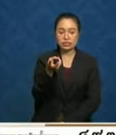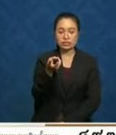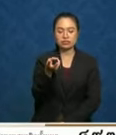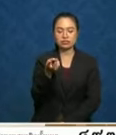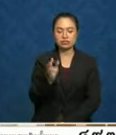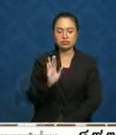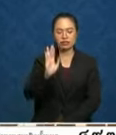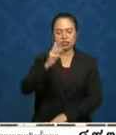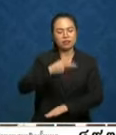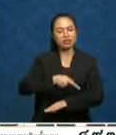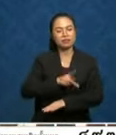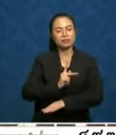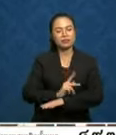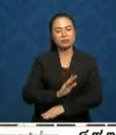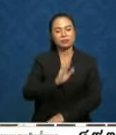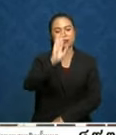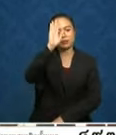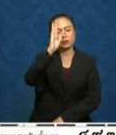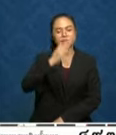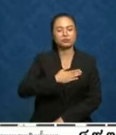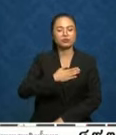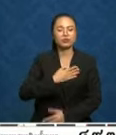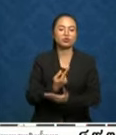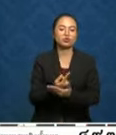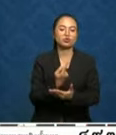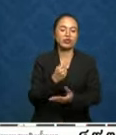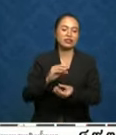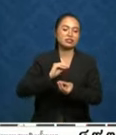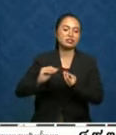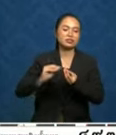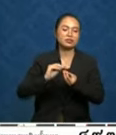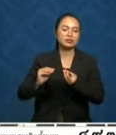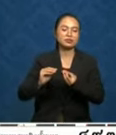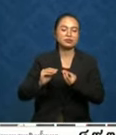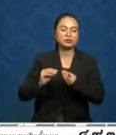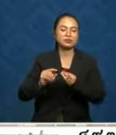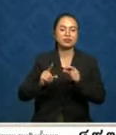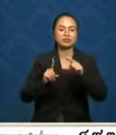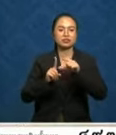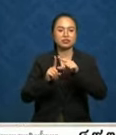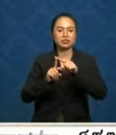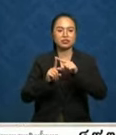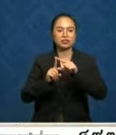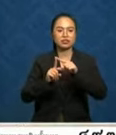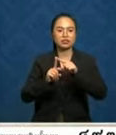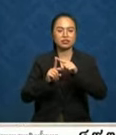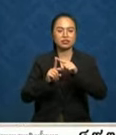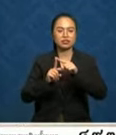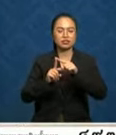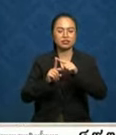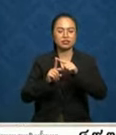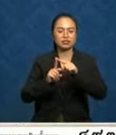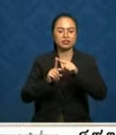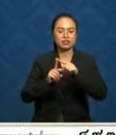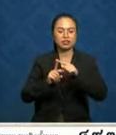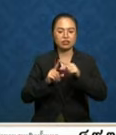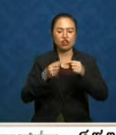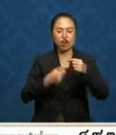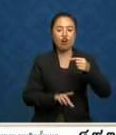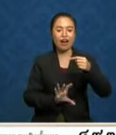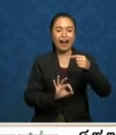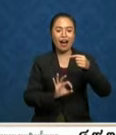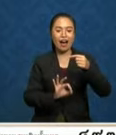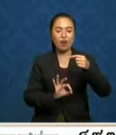ท่านประธานครับผมจิรัตน์ทองสุวรรณผู้แทนราษฎรชาเชิงเซาพรรคประชาชนครับท่านประธานครับท่านประท้วงเรียกอภิปรายอะไรครับ ไม่ประท้วงข้อไหน ข้อ9ครับท่านประธ